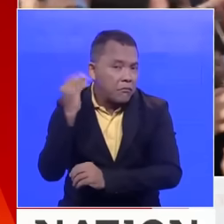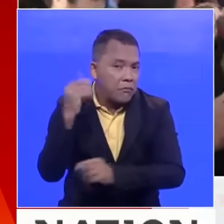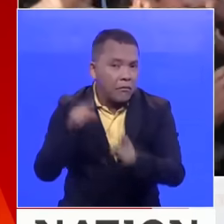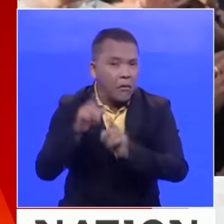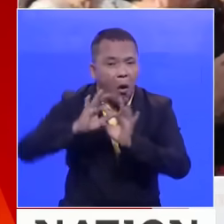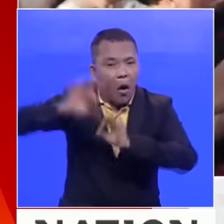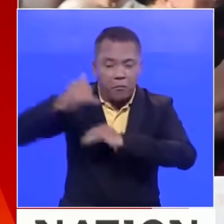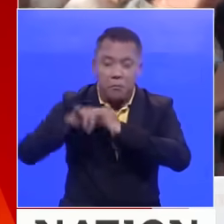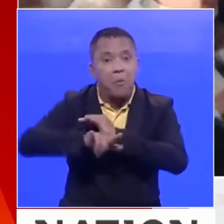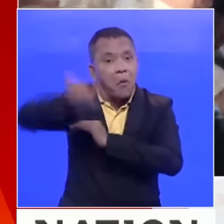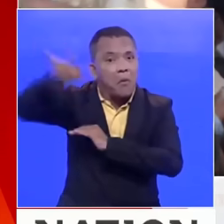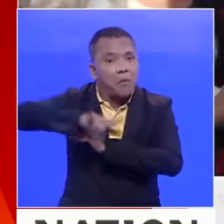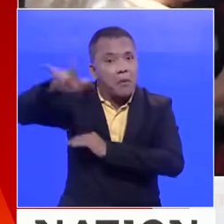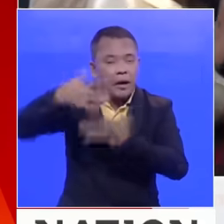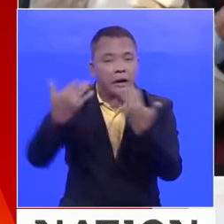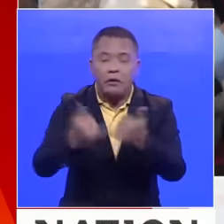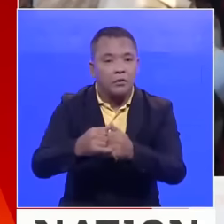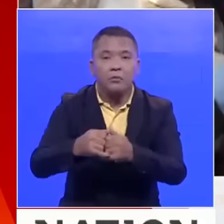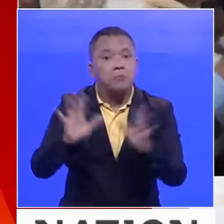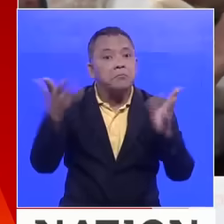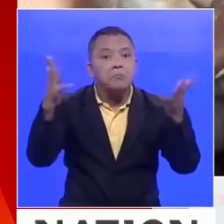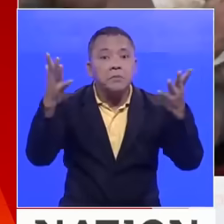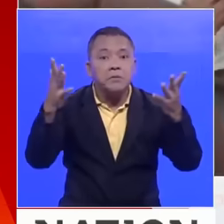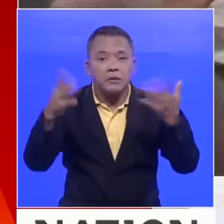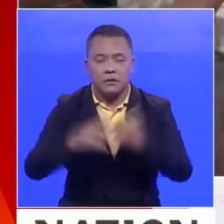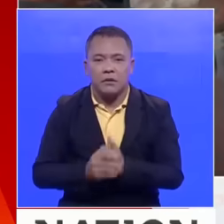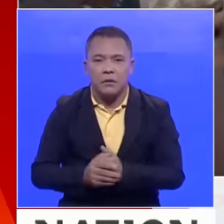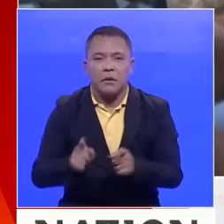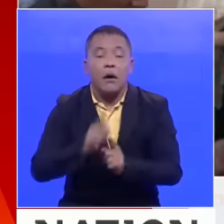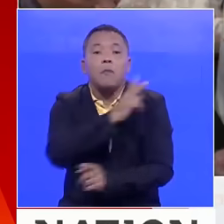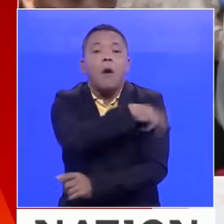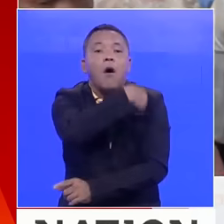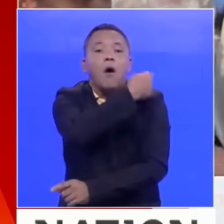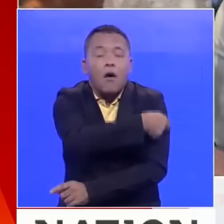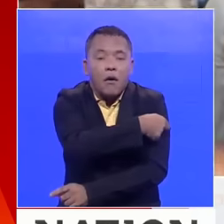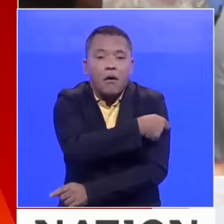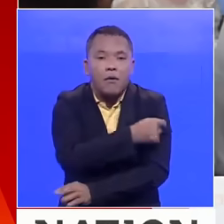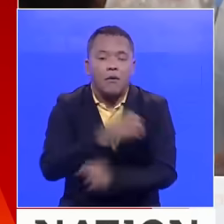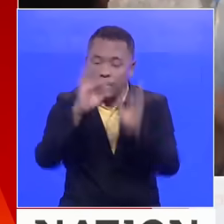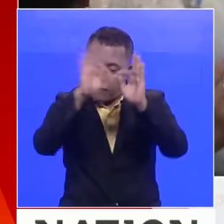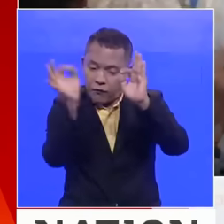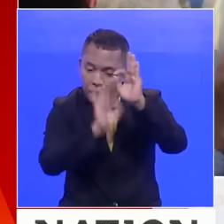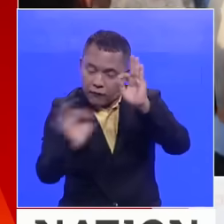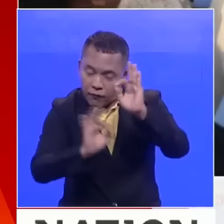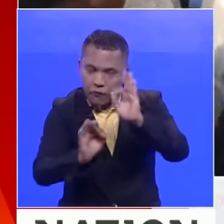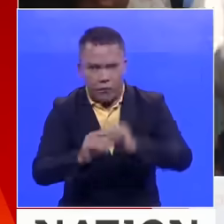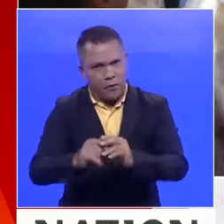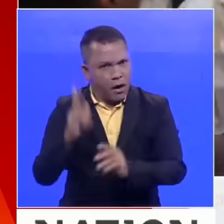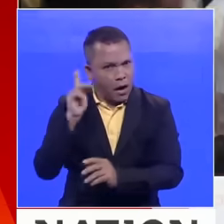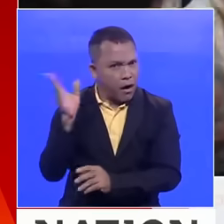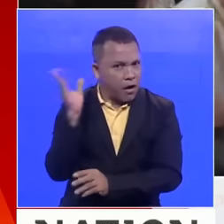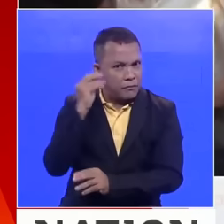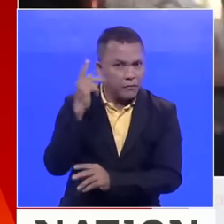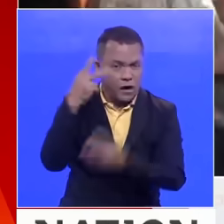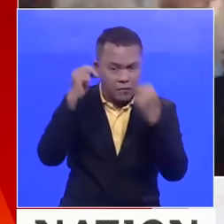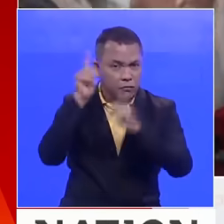นอกประเทศกันไปเลยสุดท้ายก็ไม่ได้มีอะไรเกิดขึ้นเอ่ออย่างที่หมอวรงค์ไปโพสต์ก็คือบอกว่าเอ๊ะได้ข่าวว่าอดีตนายกเข้า